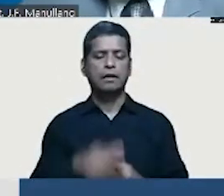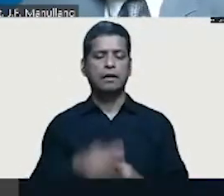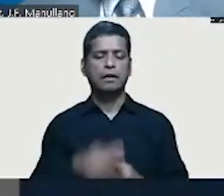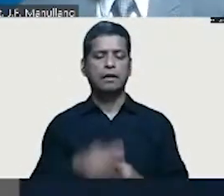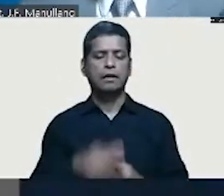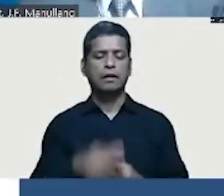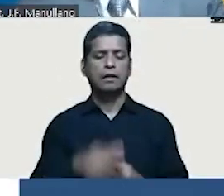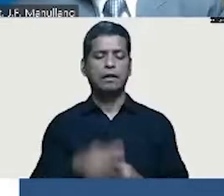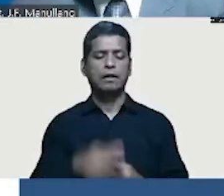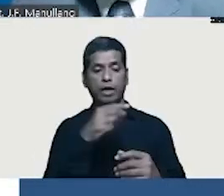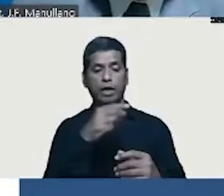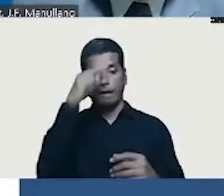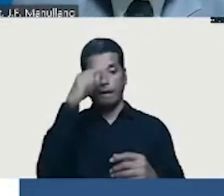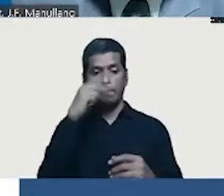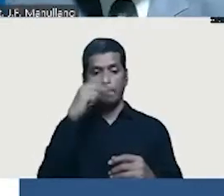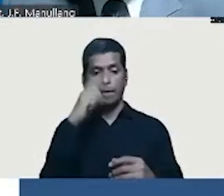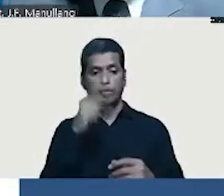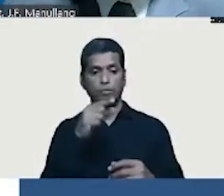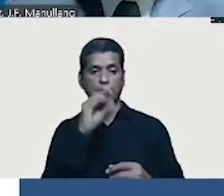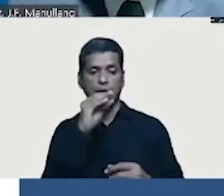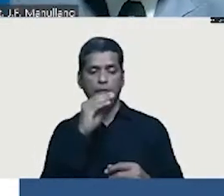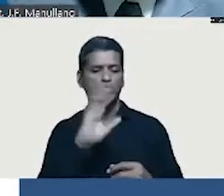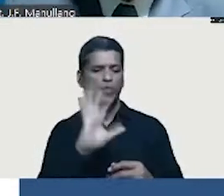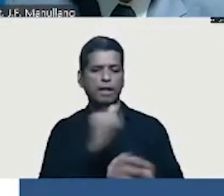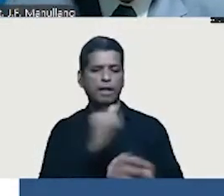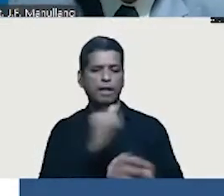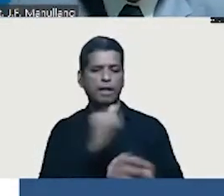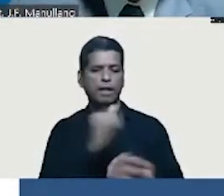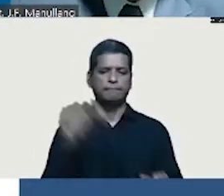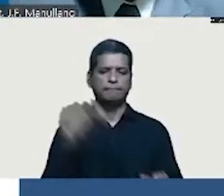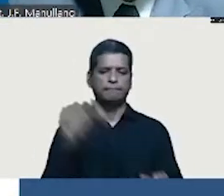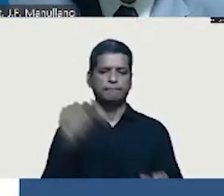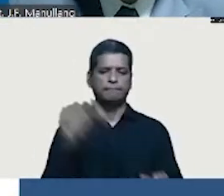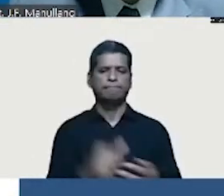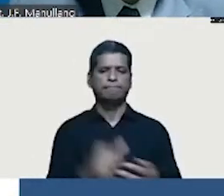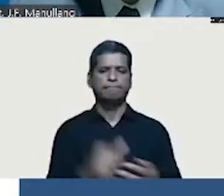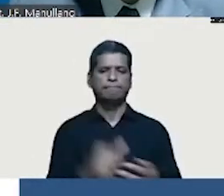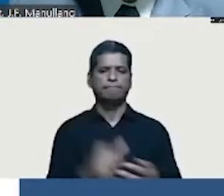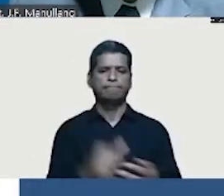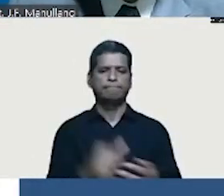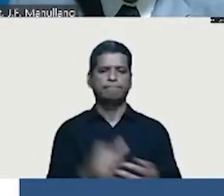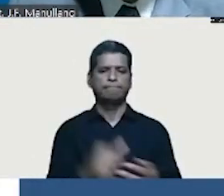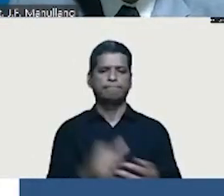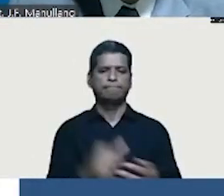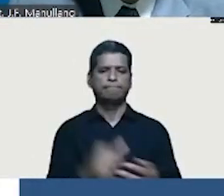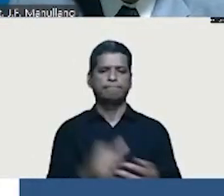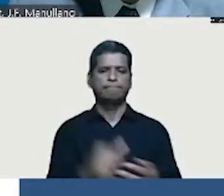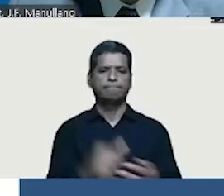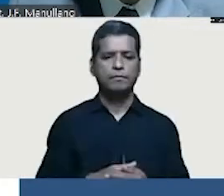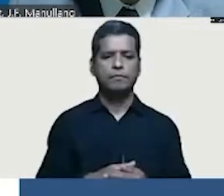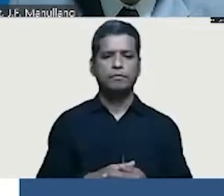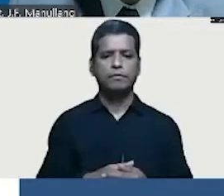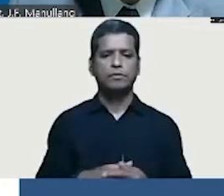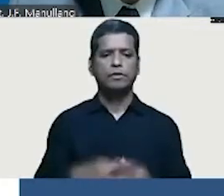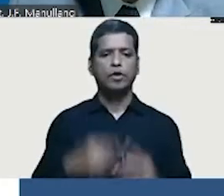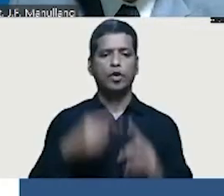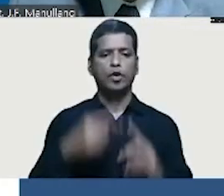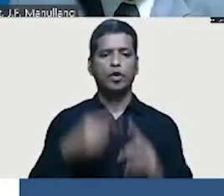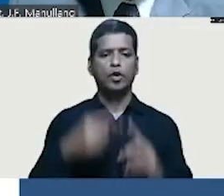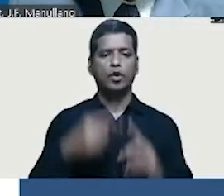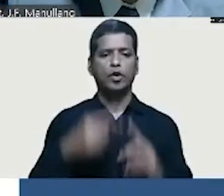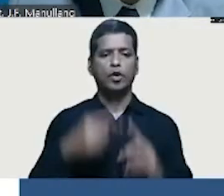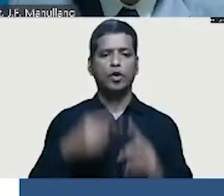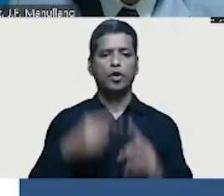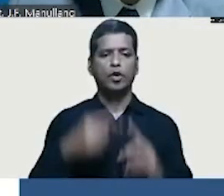terang murah Tana Toraja itu bisa Terjemahkan lo atau hukum